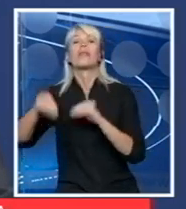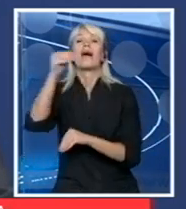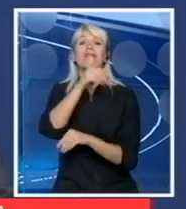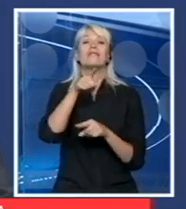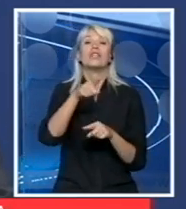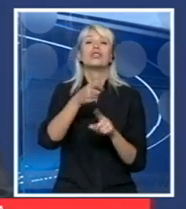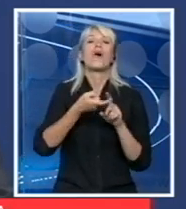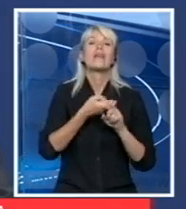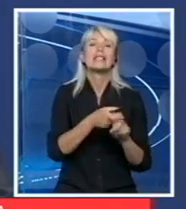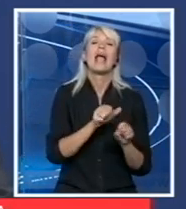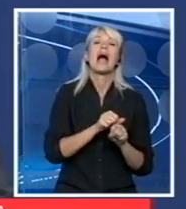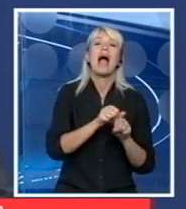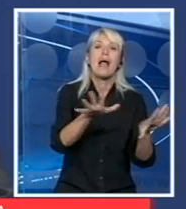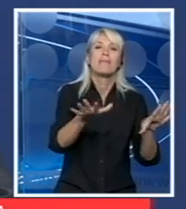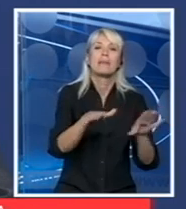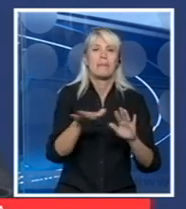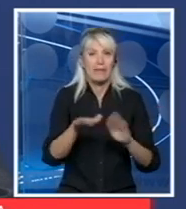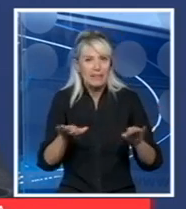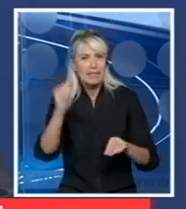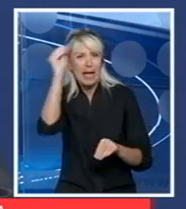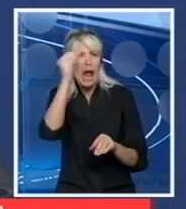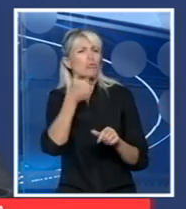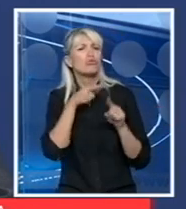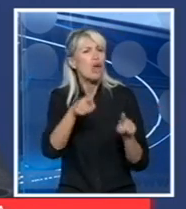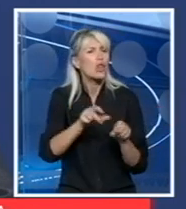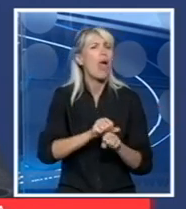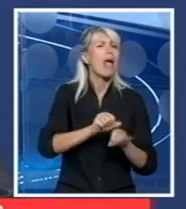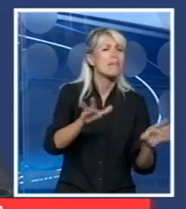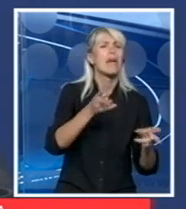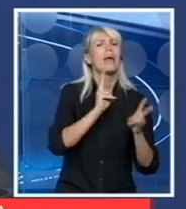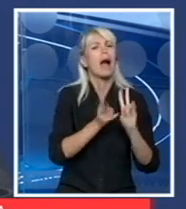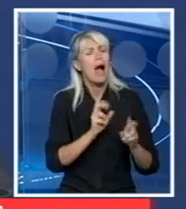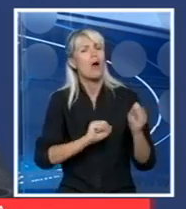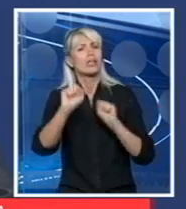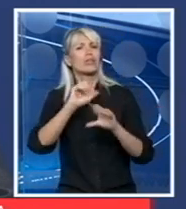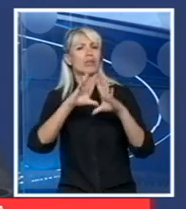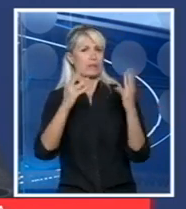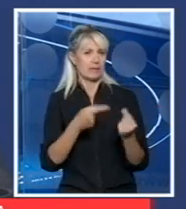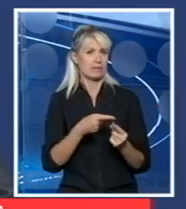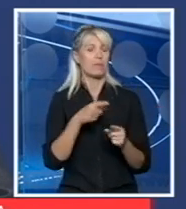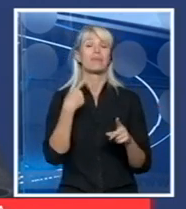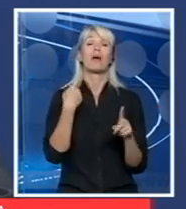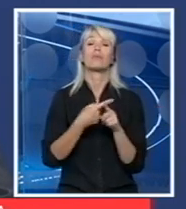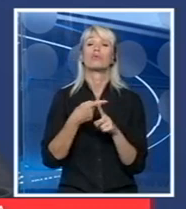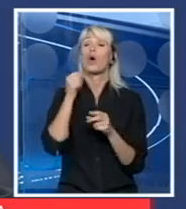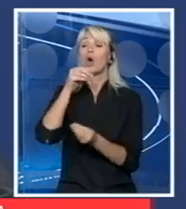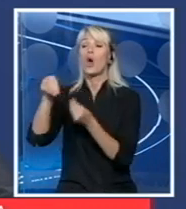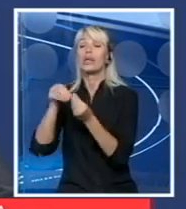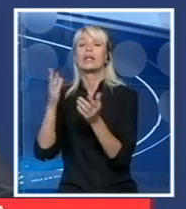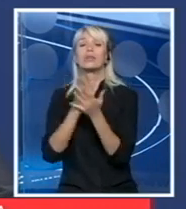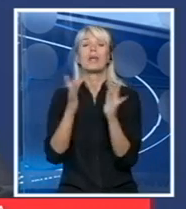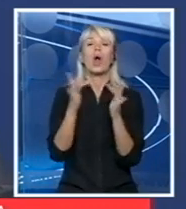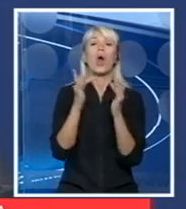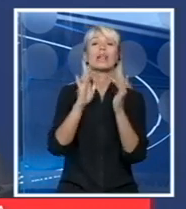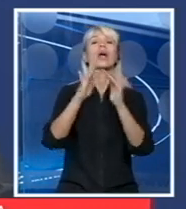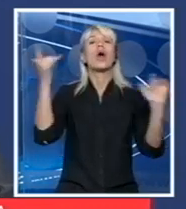time baviti. Roditelji će imati sa svojim raznim starešima online kontakte, s tim što smo u predlogu omogućili